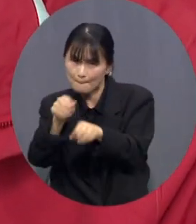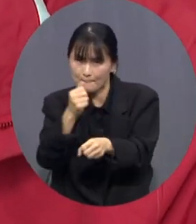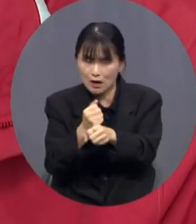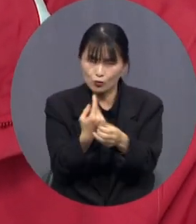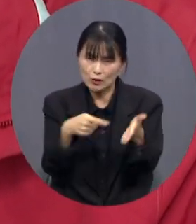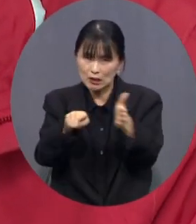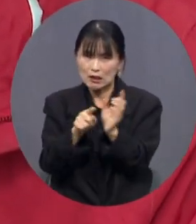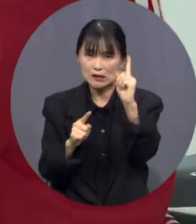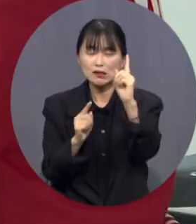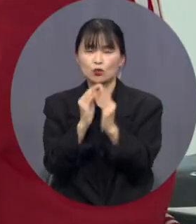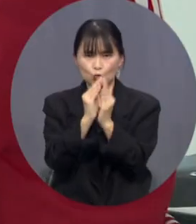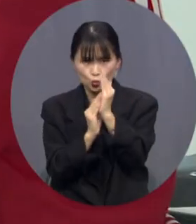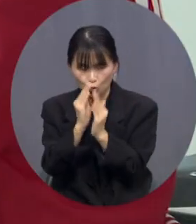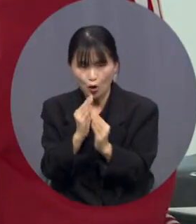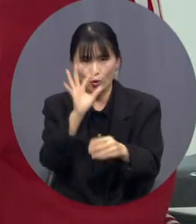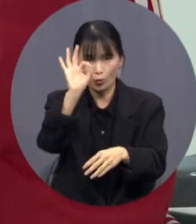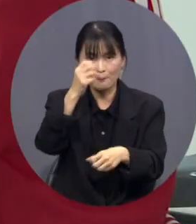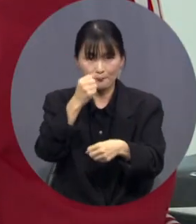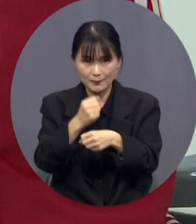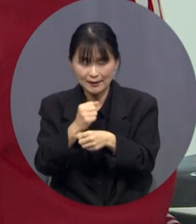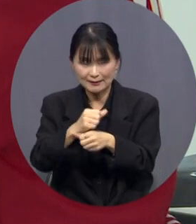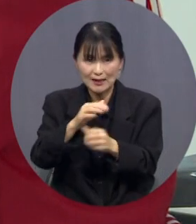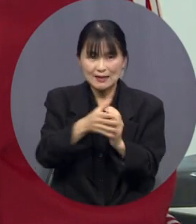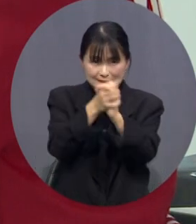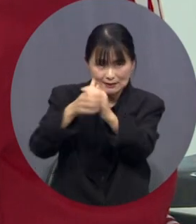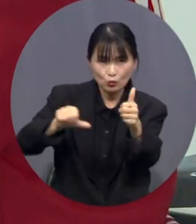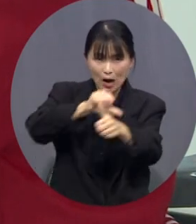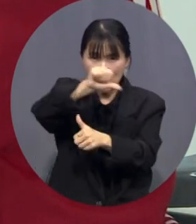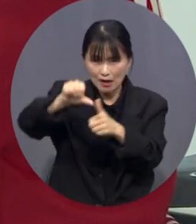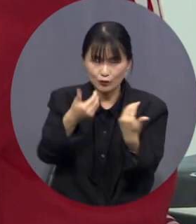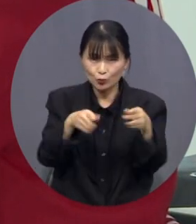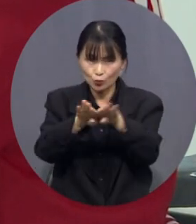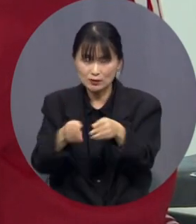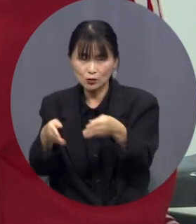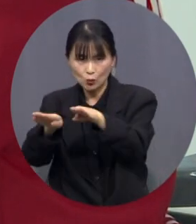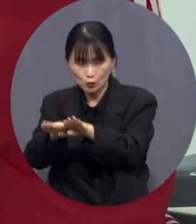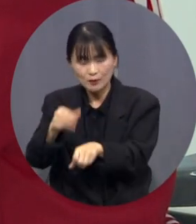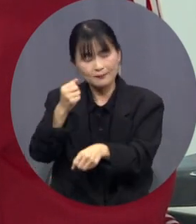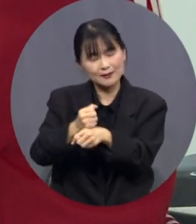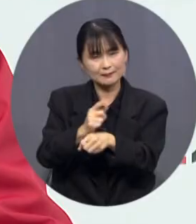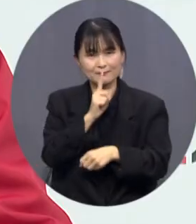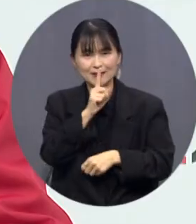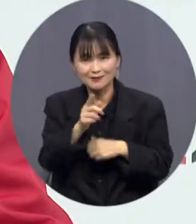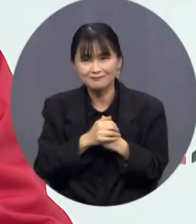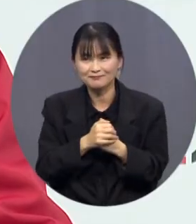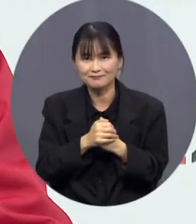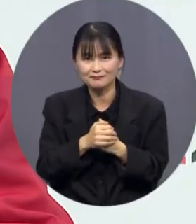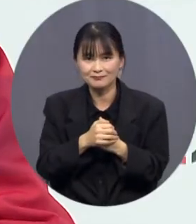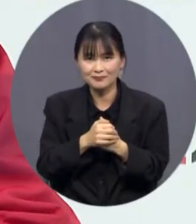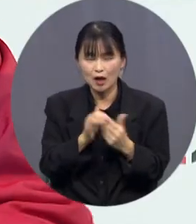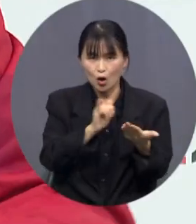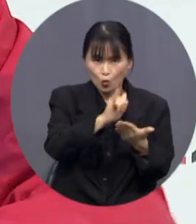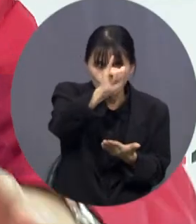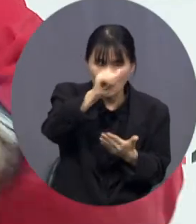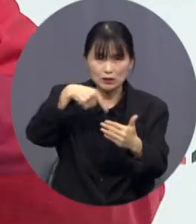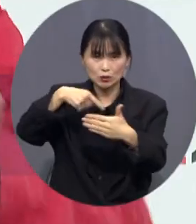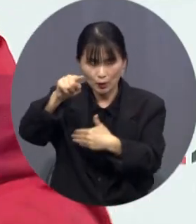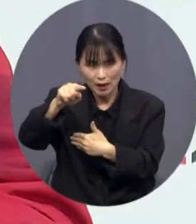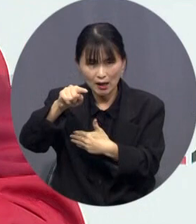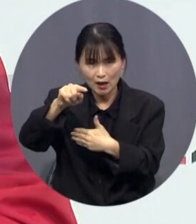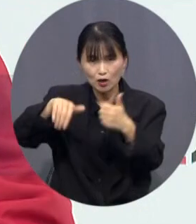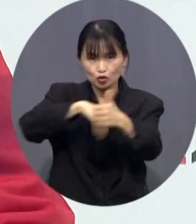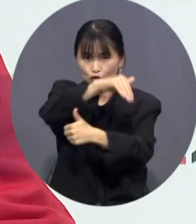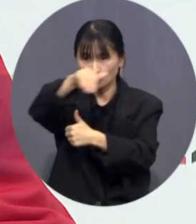1조원 기금 마련과 친환경적인 배우 도시 조성으로 차별성을습니다 공만이 아니라 공항 배우